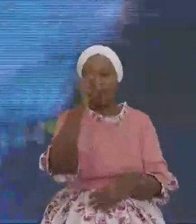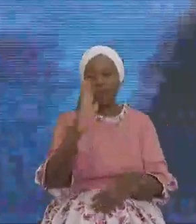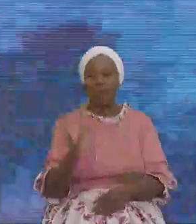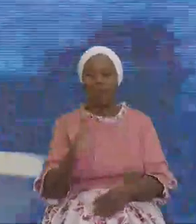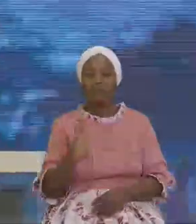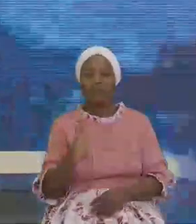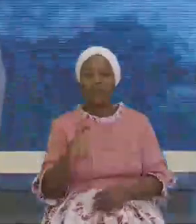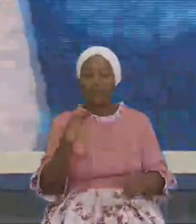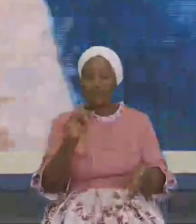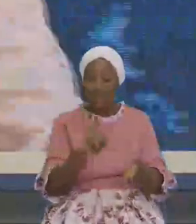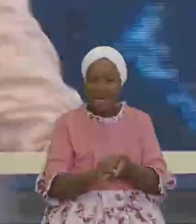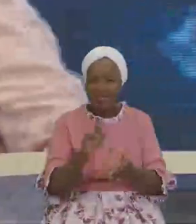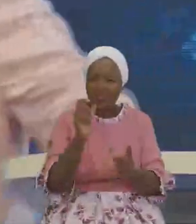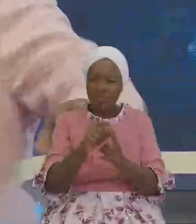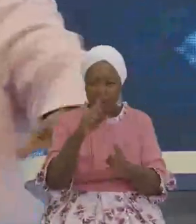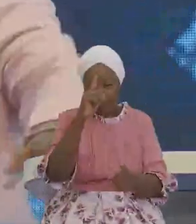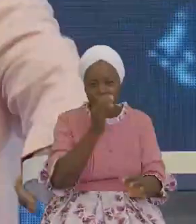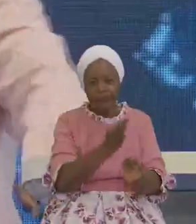Dieu, le Dieu fidèle.